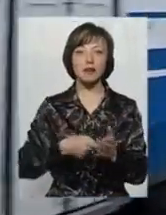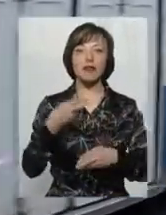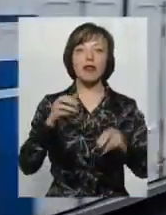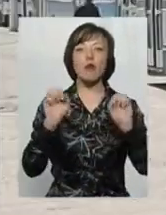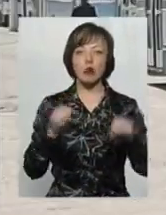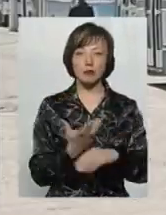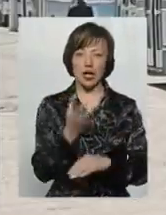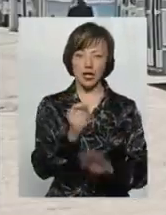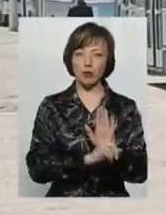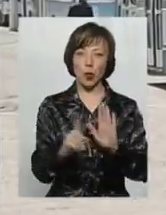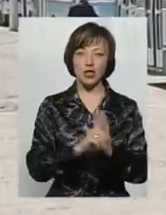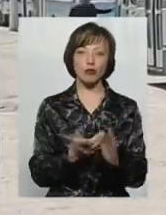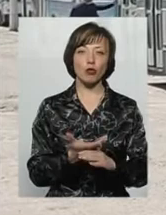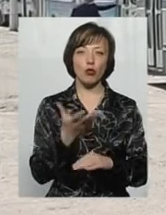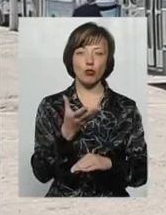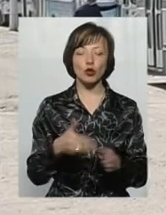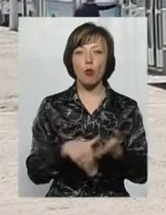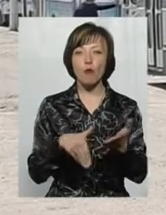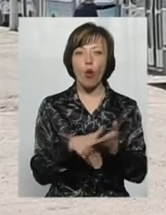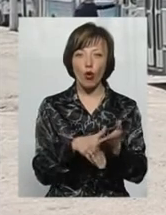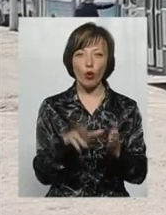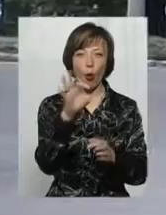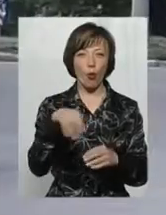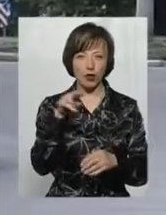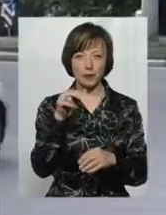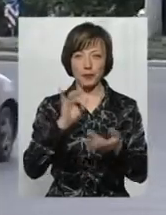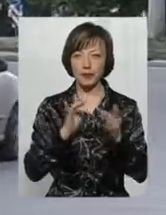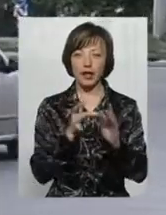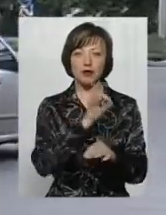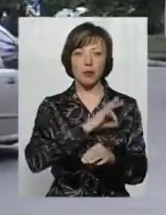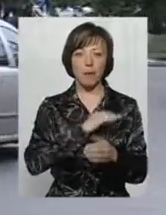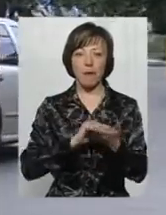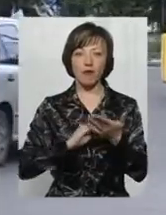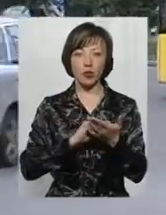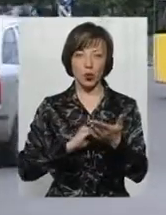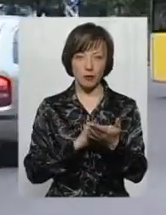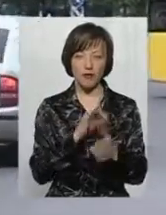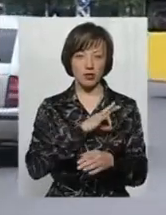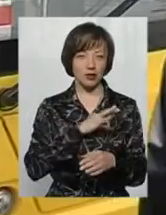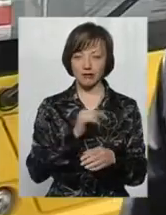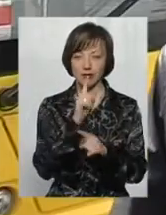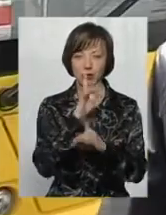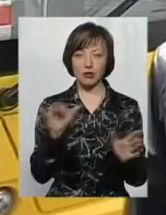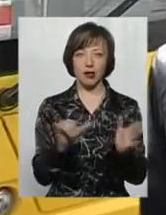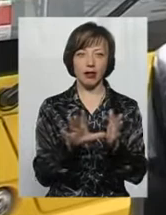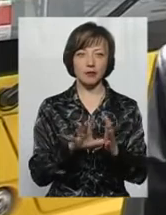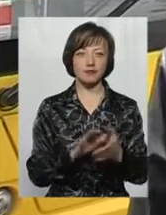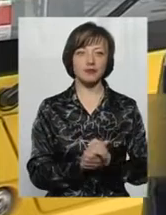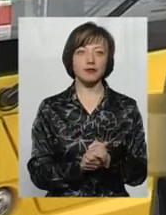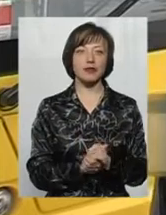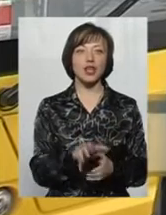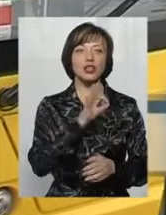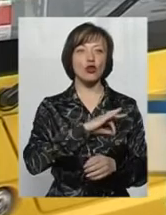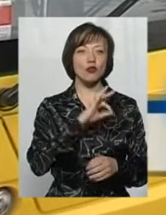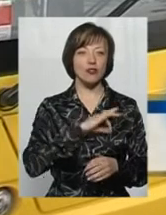можна сплатити проїзд за допомогою QR-коду. Зловживати із повторним використанням еквитка змоги не буде. Зловживати цим неможливо, тому